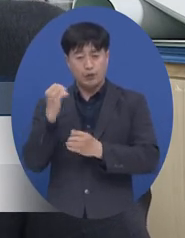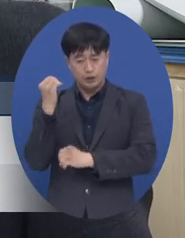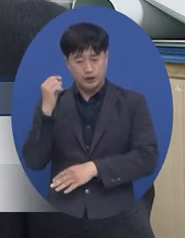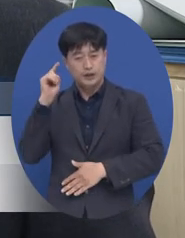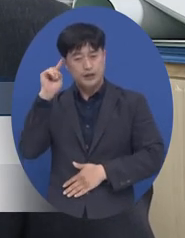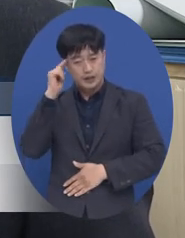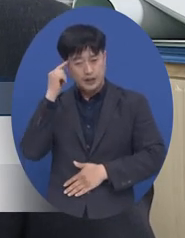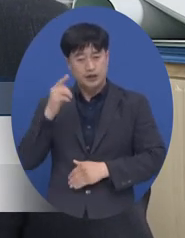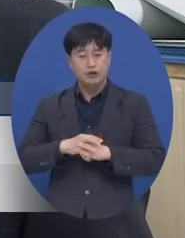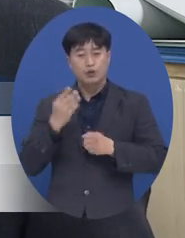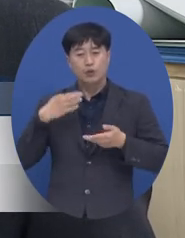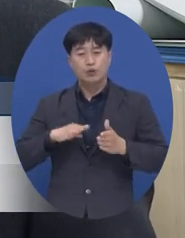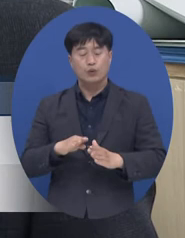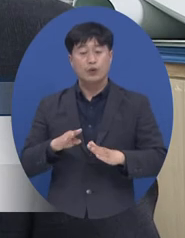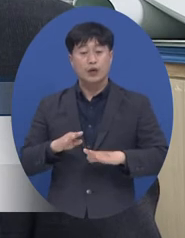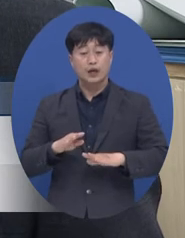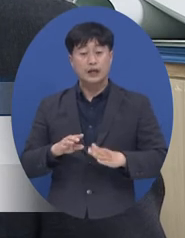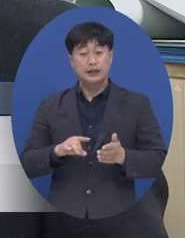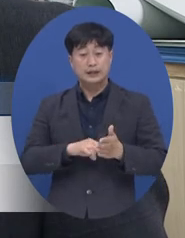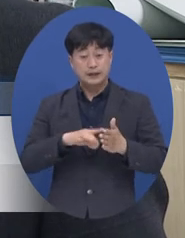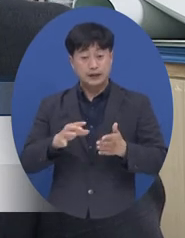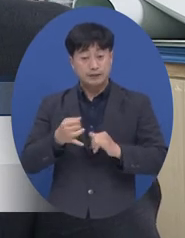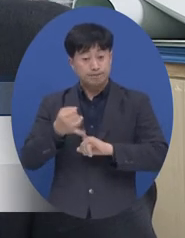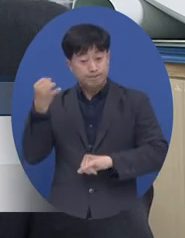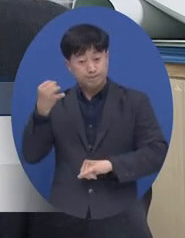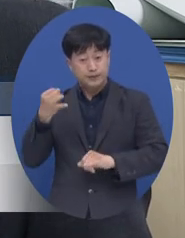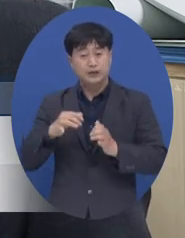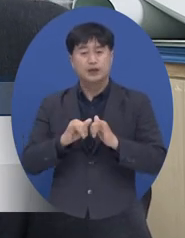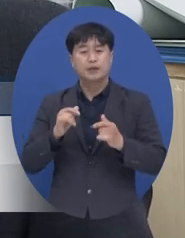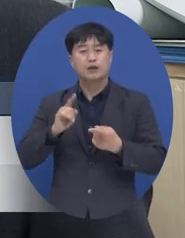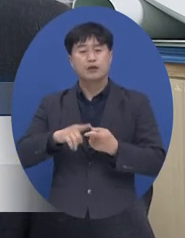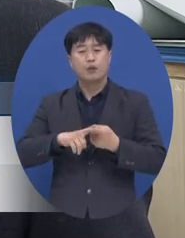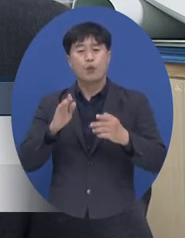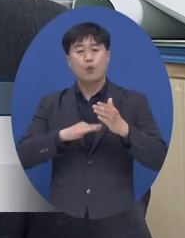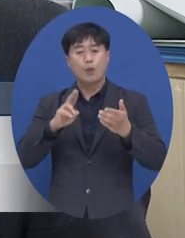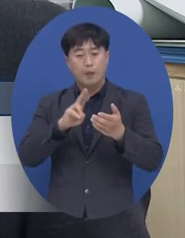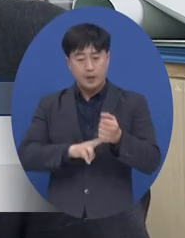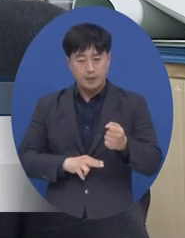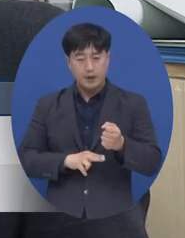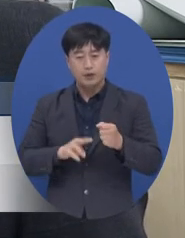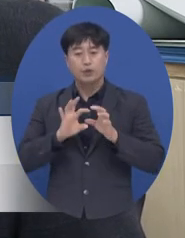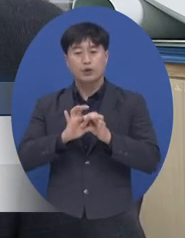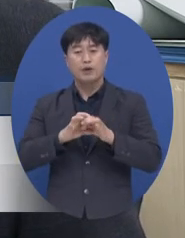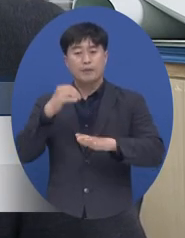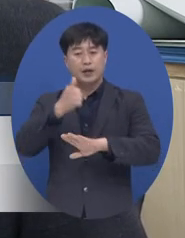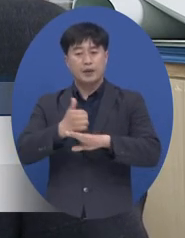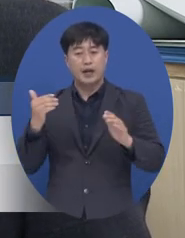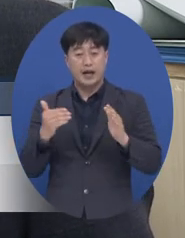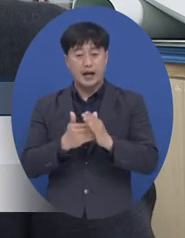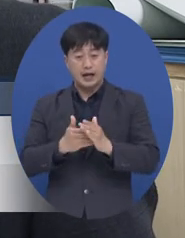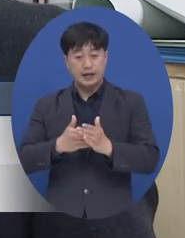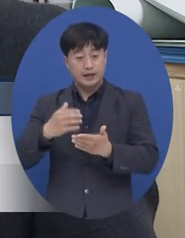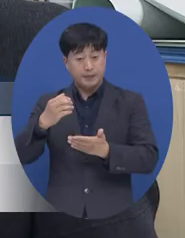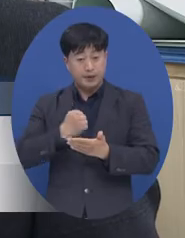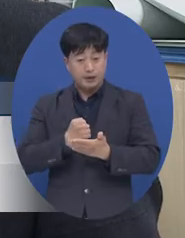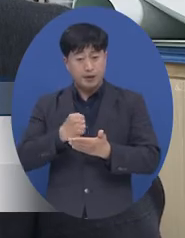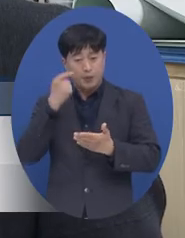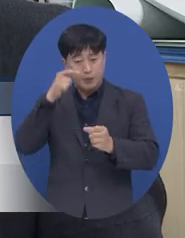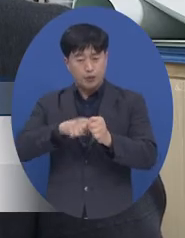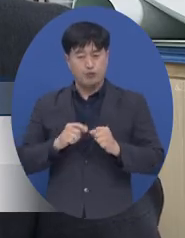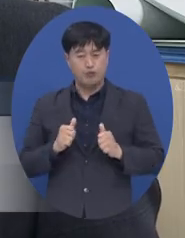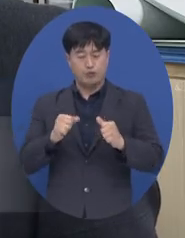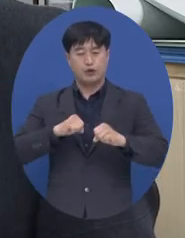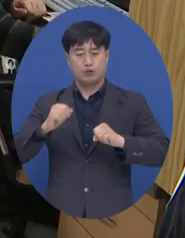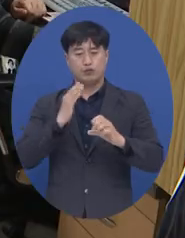생각합니다 경기도는 그 체납자에 대하여 공매 등을 통하여 끝까지 진수 한다는 목표 하에